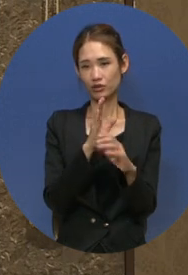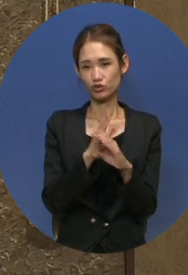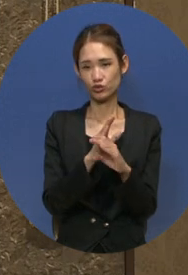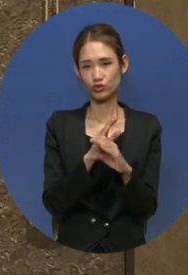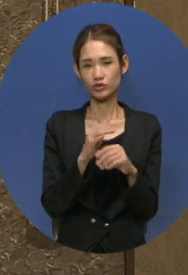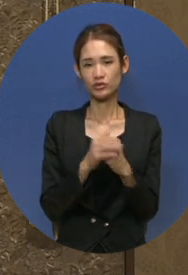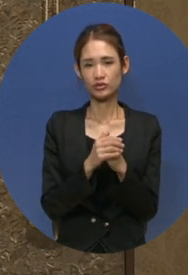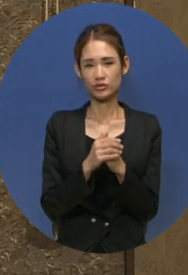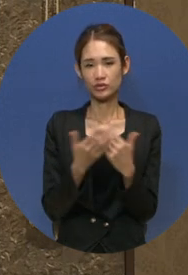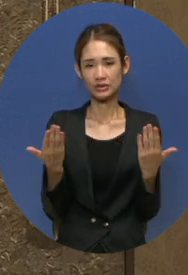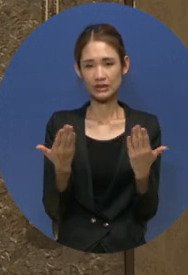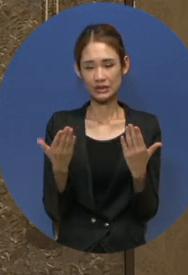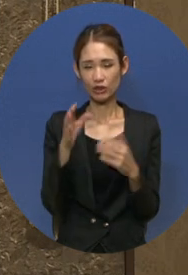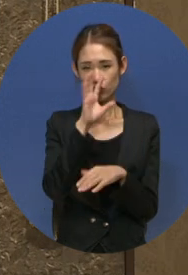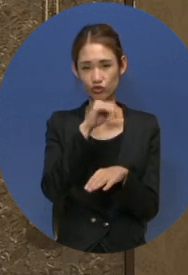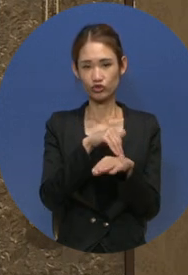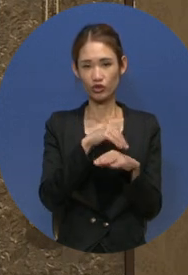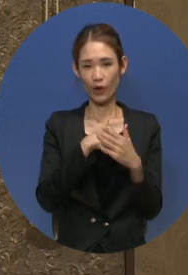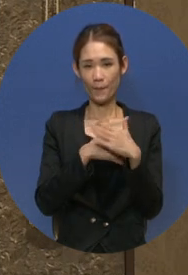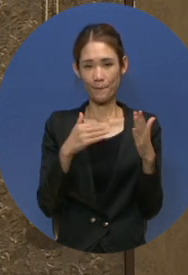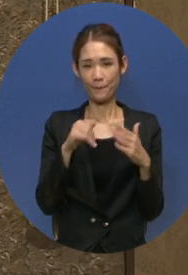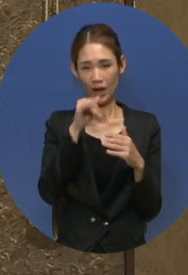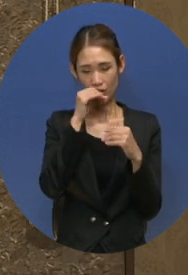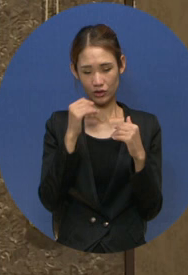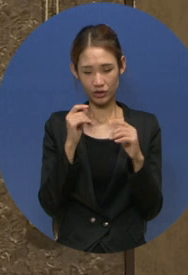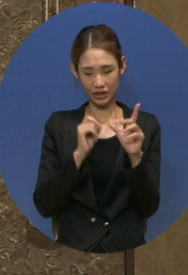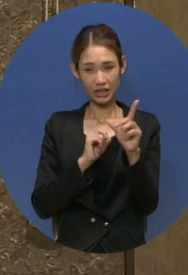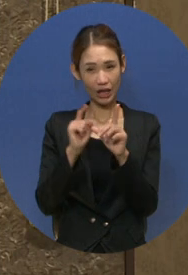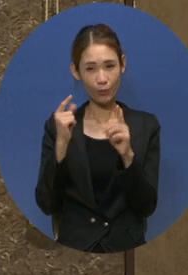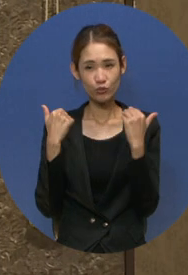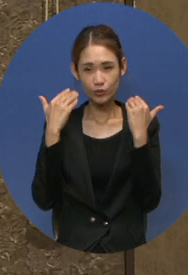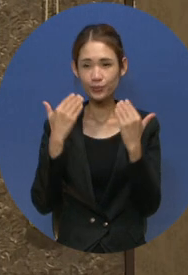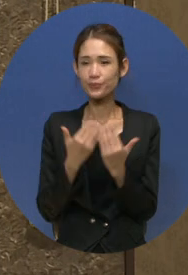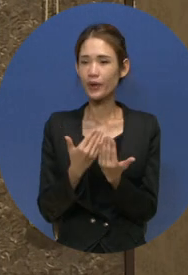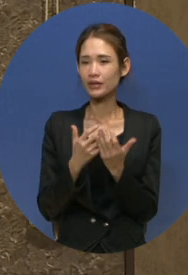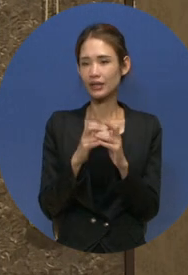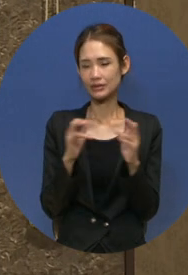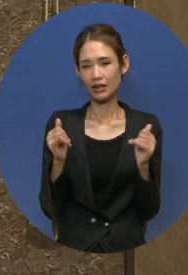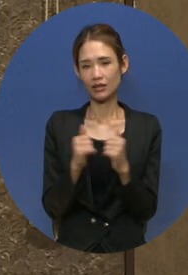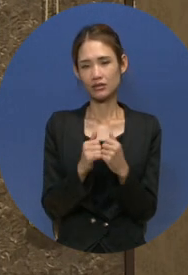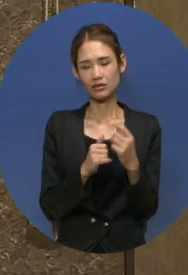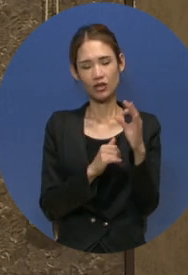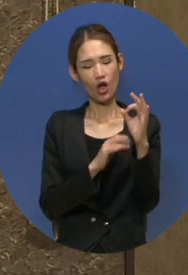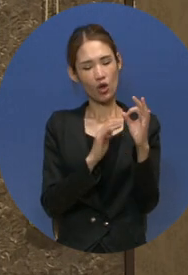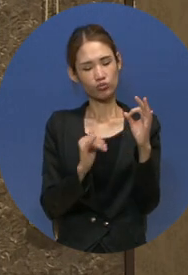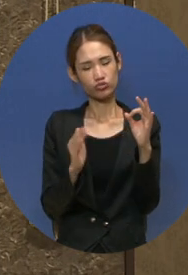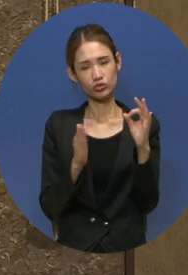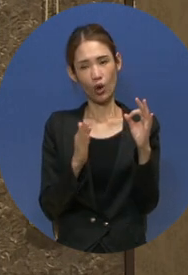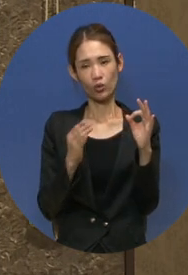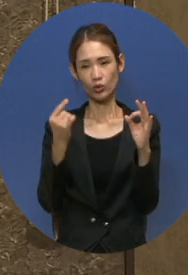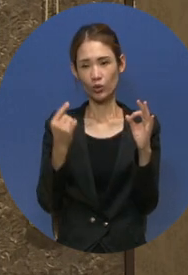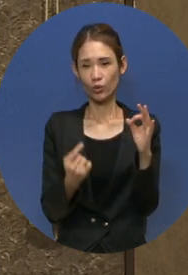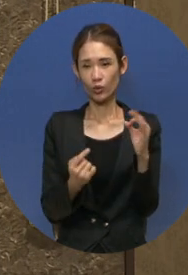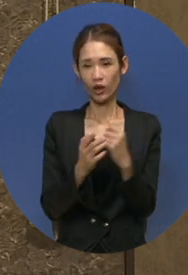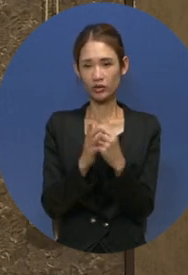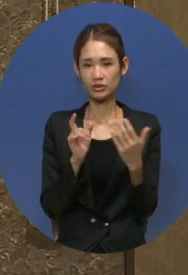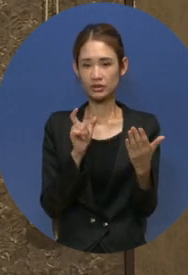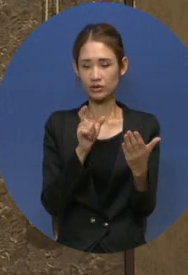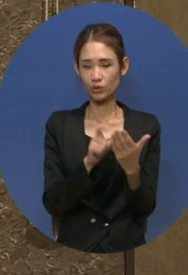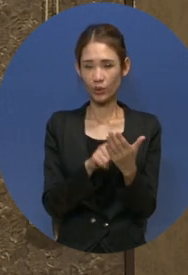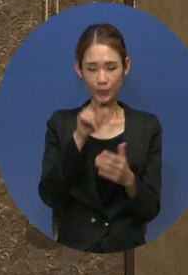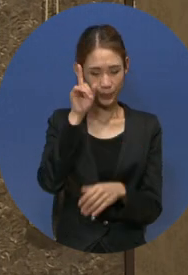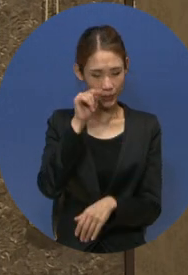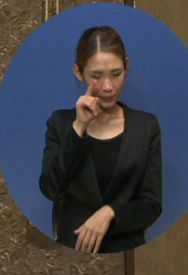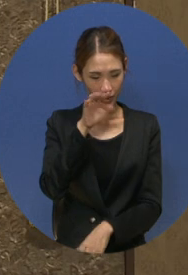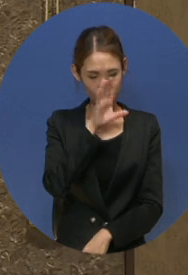그 직업 훈련반이 있어요. 주로 이제 발달 장애인 분들이 한 10분 정도 오셔갖고 그 거기에 등록해서 이제 그 매일매일